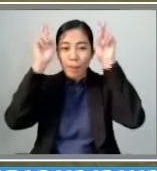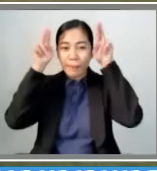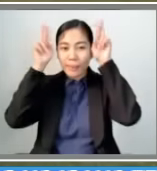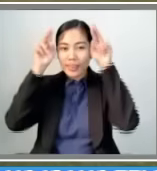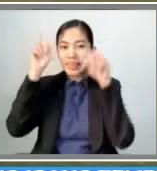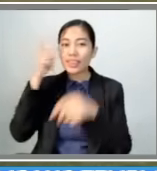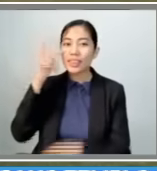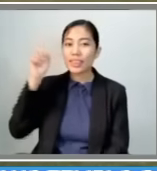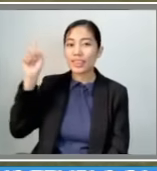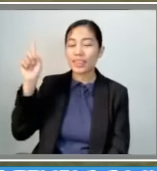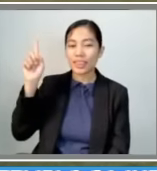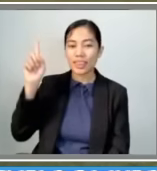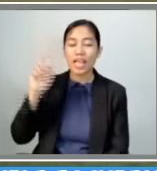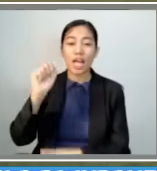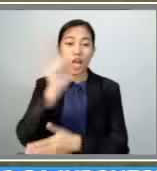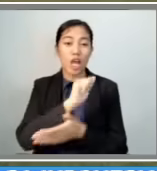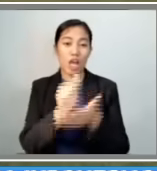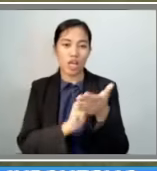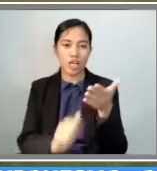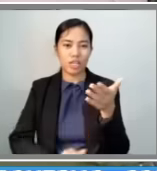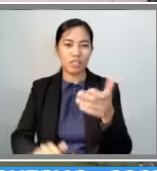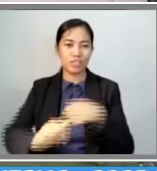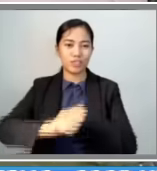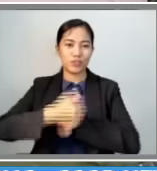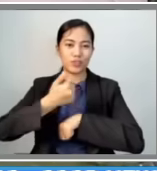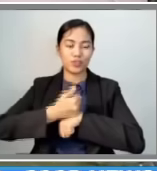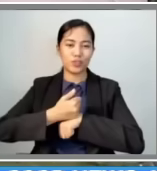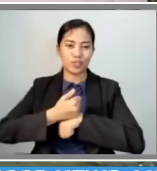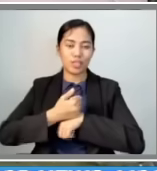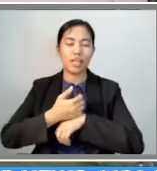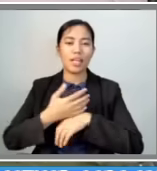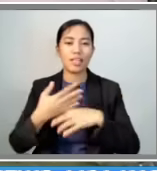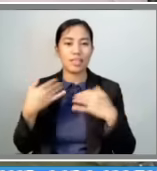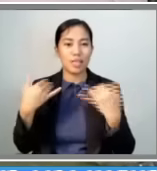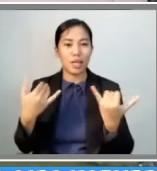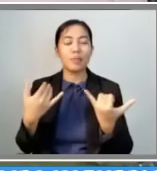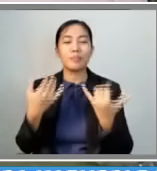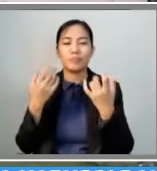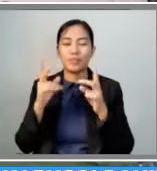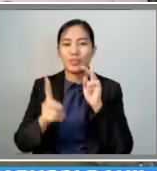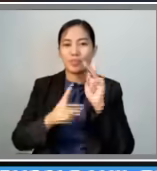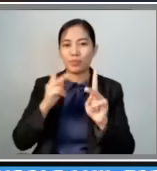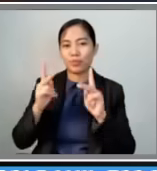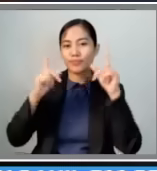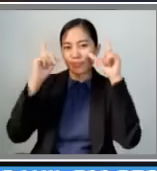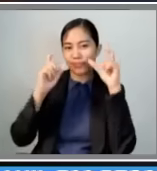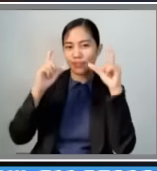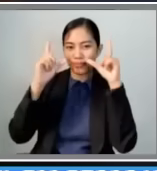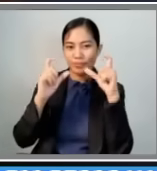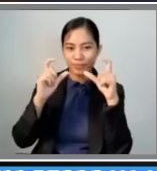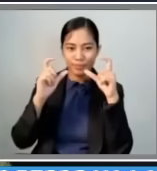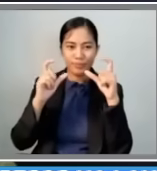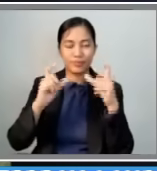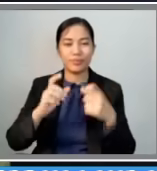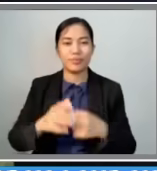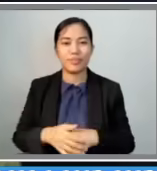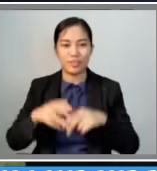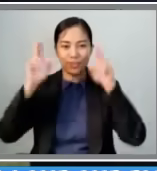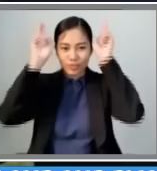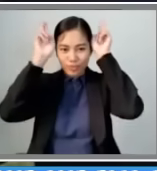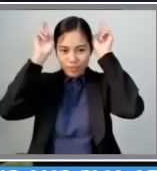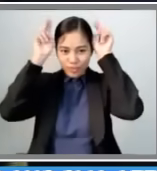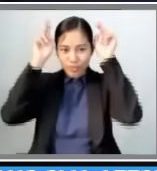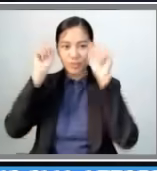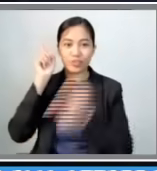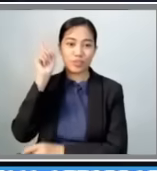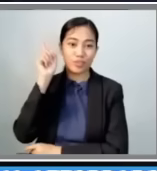American artist. Ang mga turista, kanya-kanyang posing para magpa-picture sa kuneho. Parte raw yan ng holiday tour ng artist,